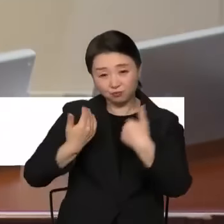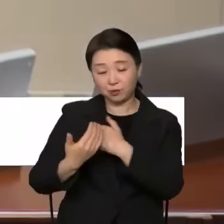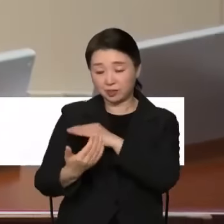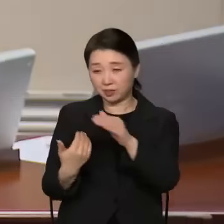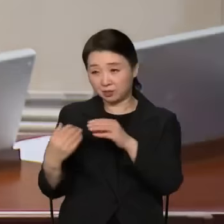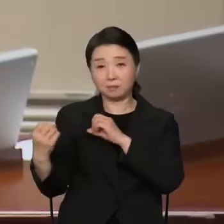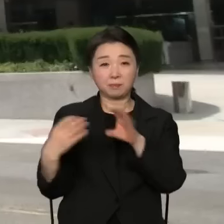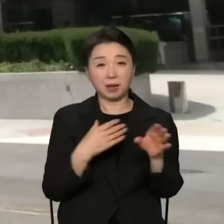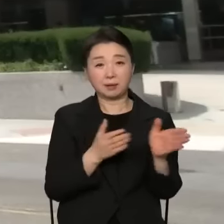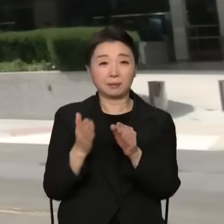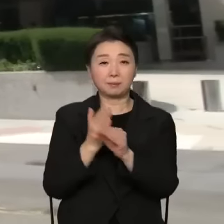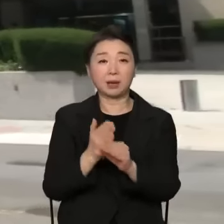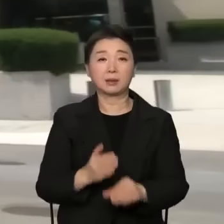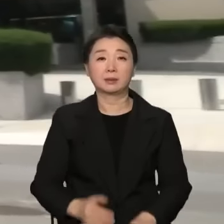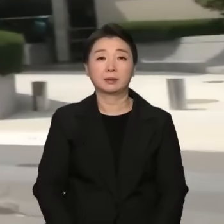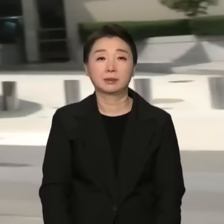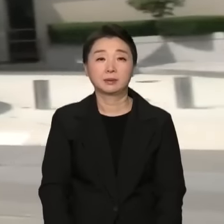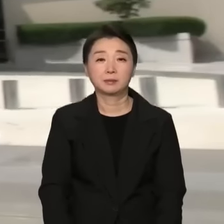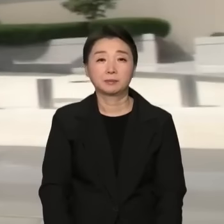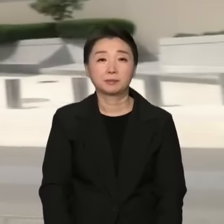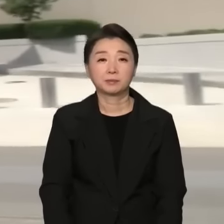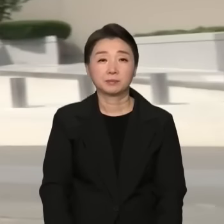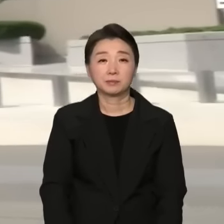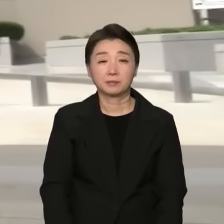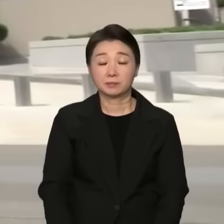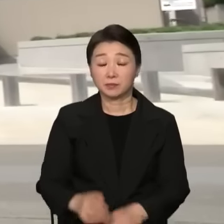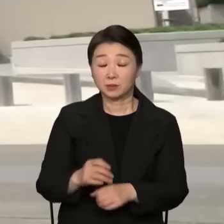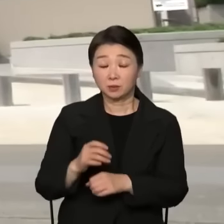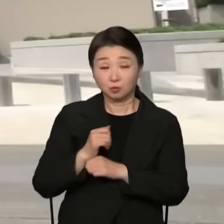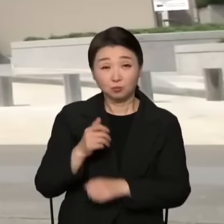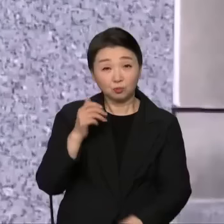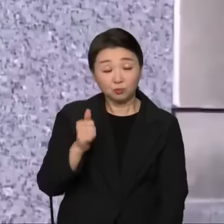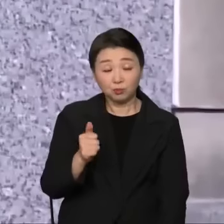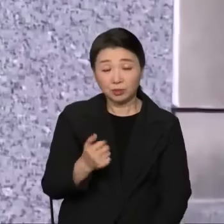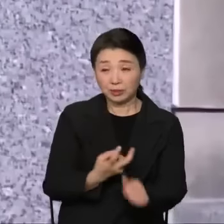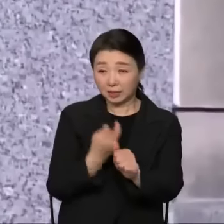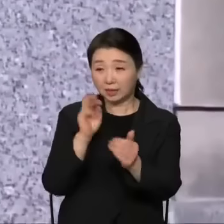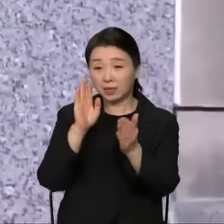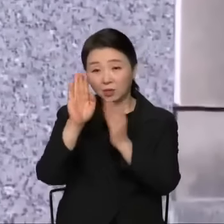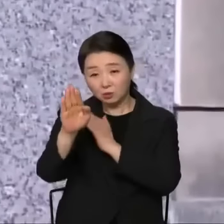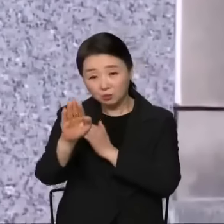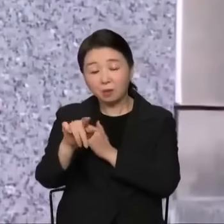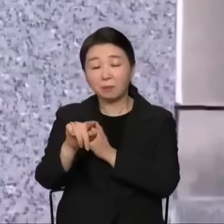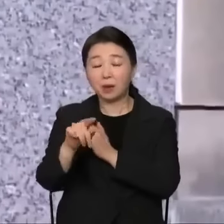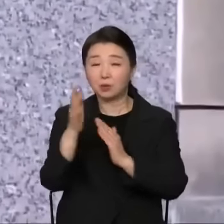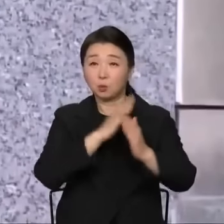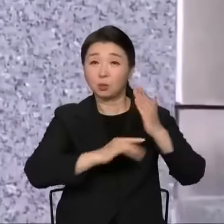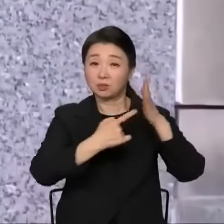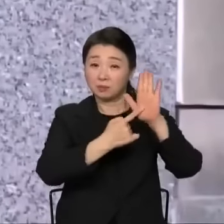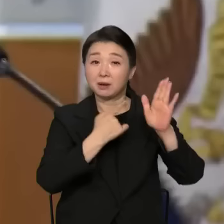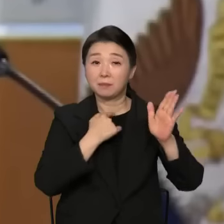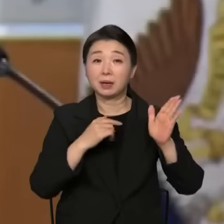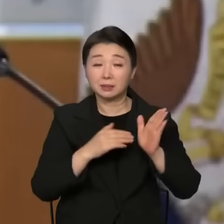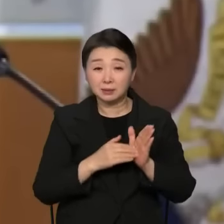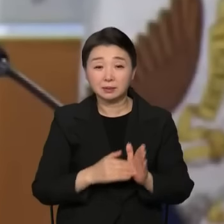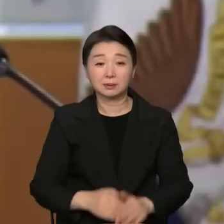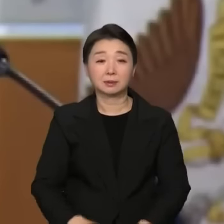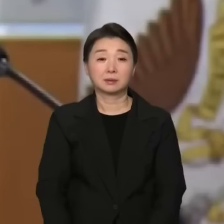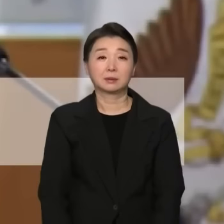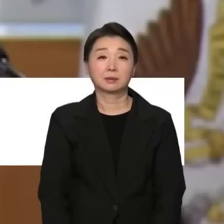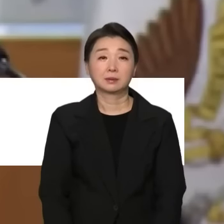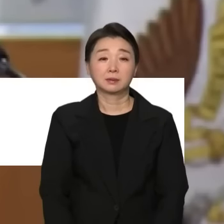하고 있는 것으로 알려집니다 앞서 공부에서도 탄핵 이후를 상한듯한 공식 발언이 나온 바 있습니다